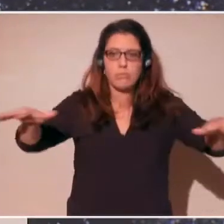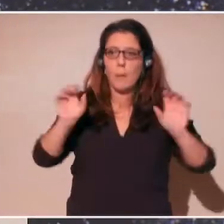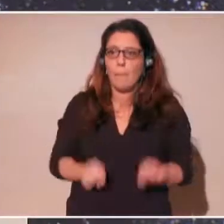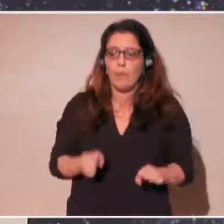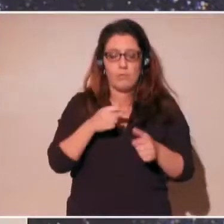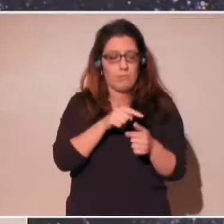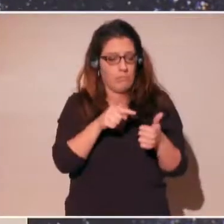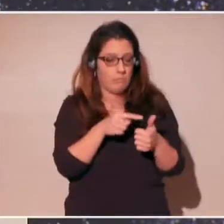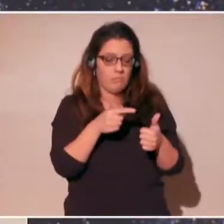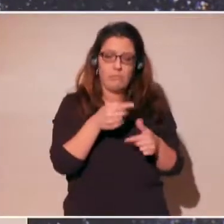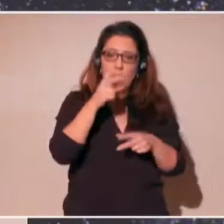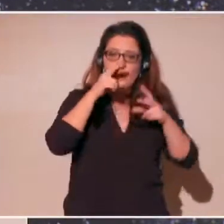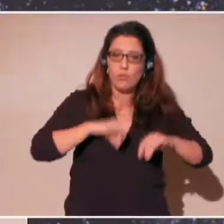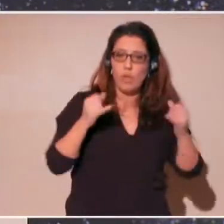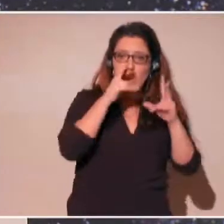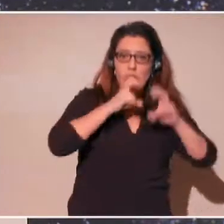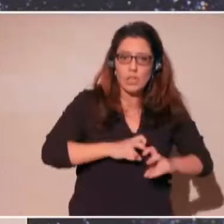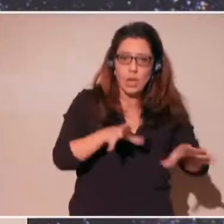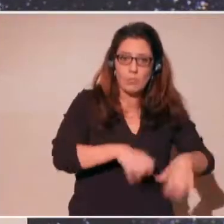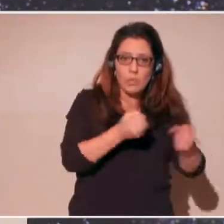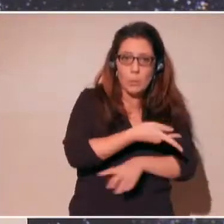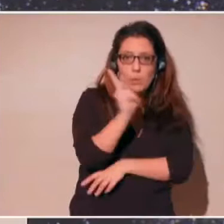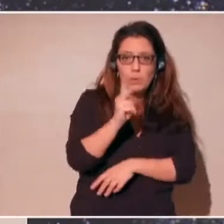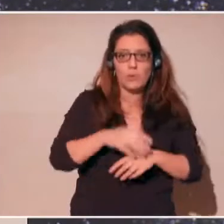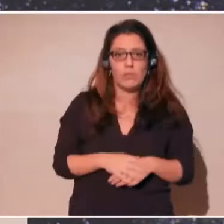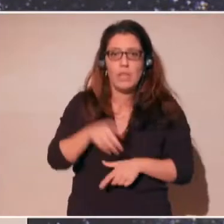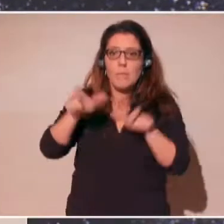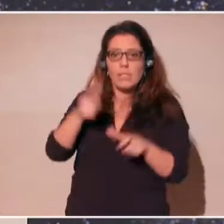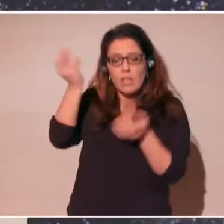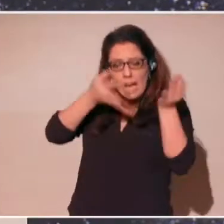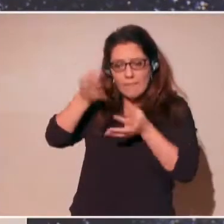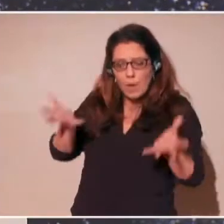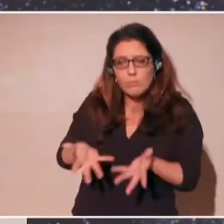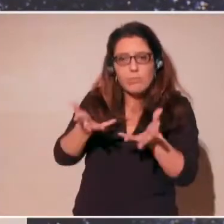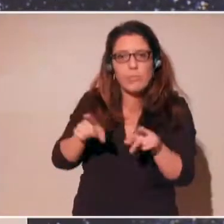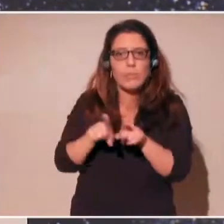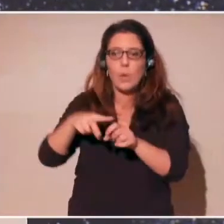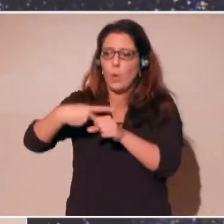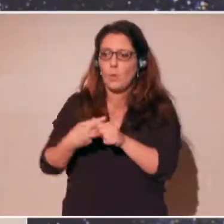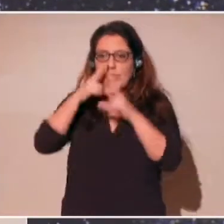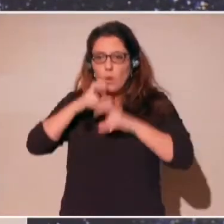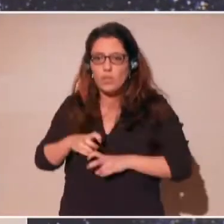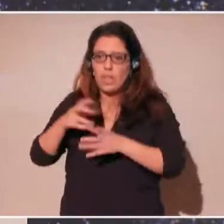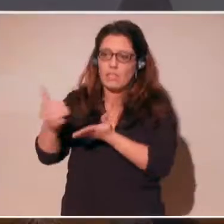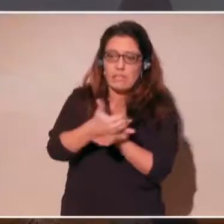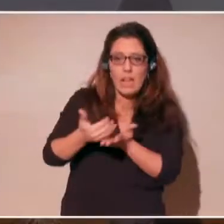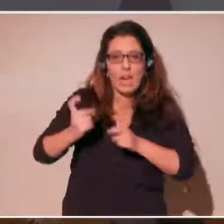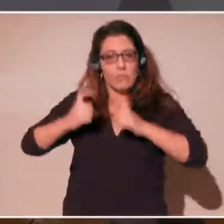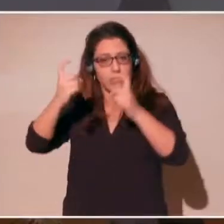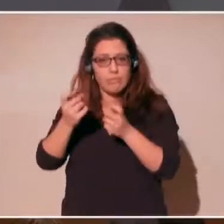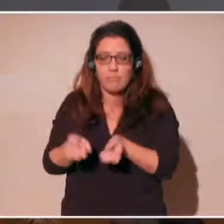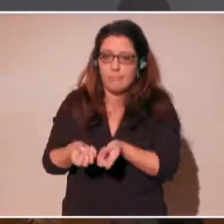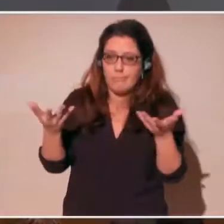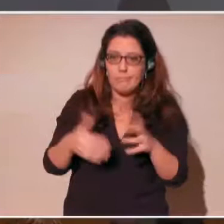chercheurs, prolonger la vie active de ceux qui y inventent, offrir des outils de recherche plus attractifs et des salaires plus élevés, renforcer